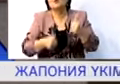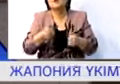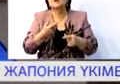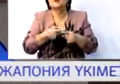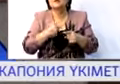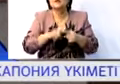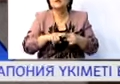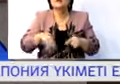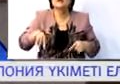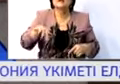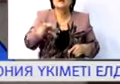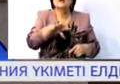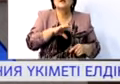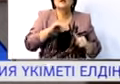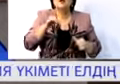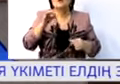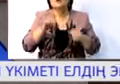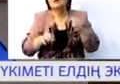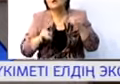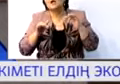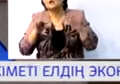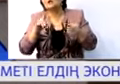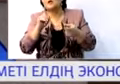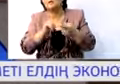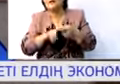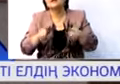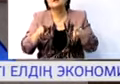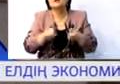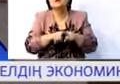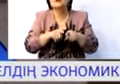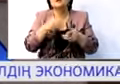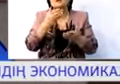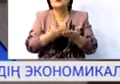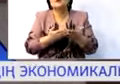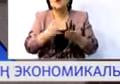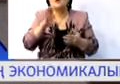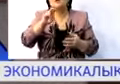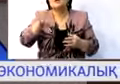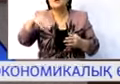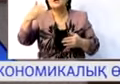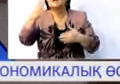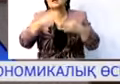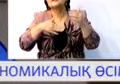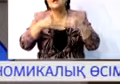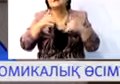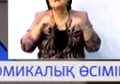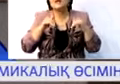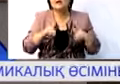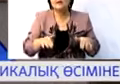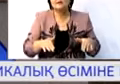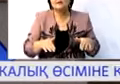қатысушы мердігерлердің мекемелердің сотқа шағым түсіруіне байланысты және мына Сырдария өзенінің сол жағалауына салынып жатқан